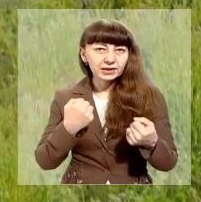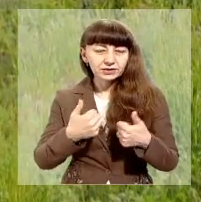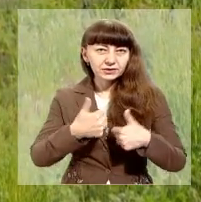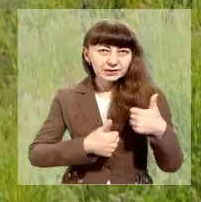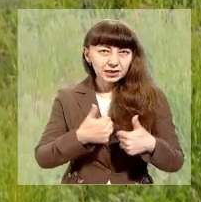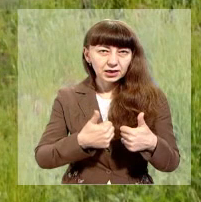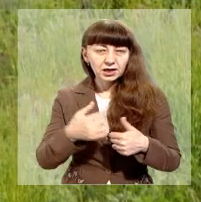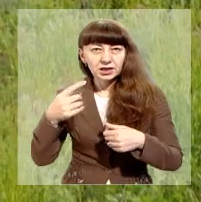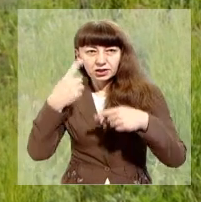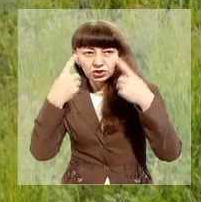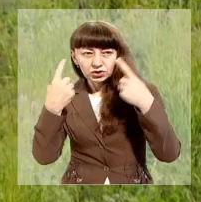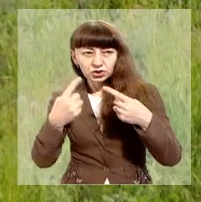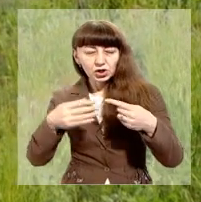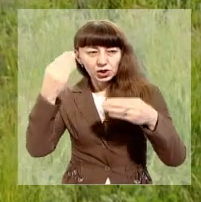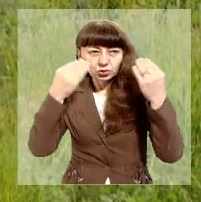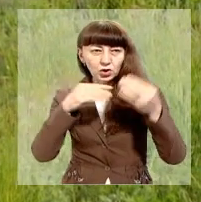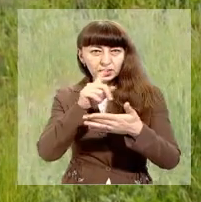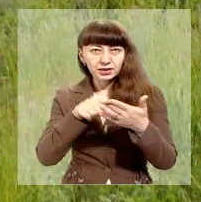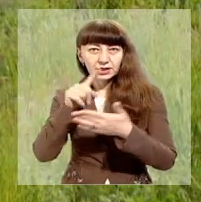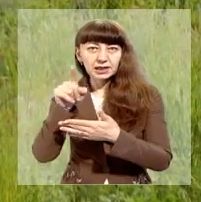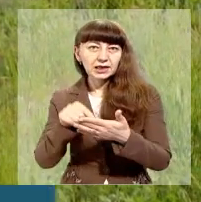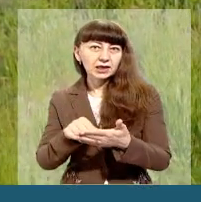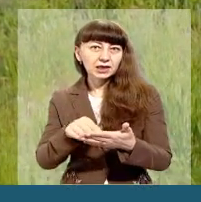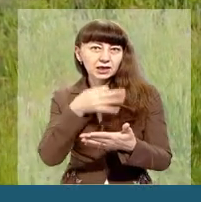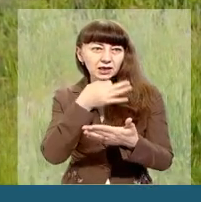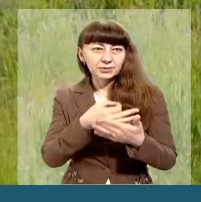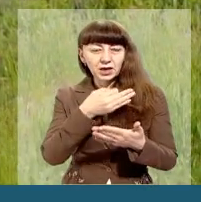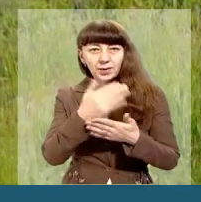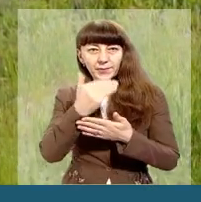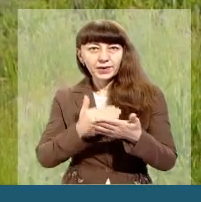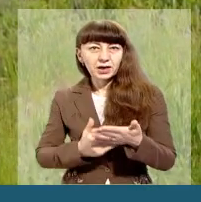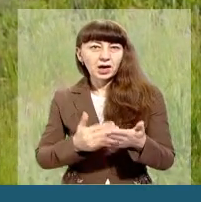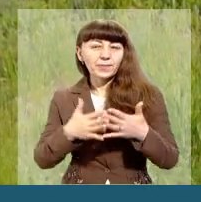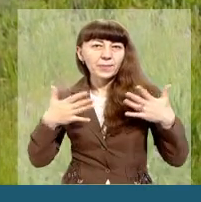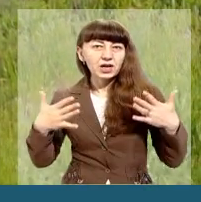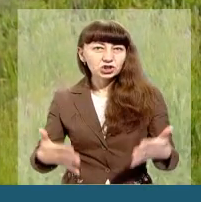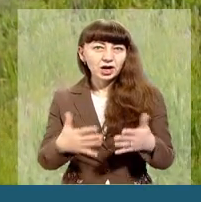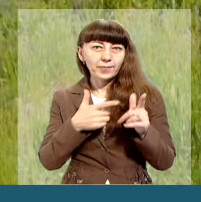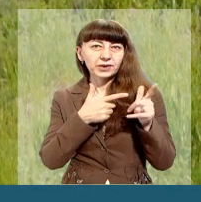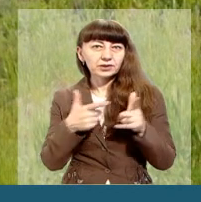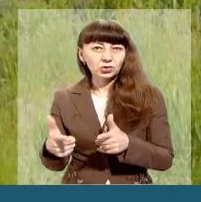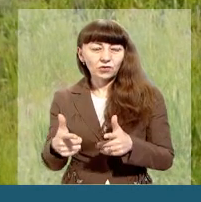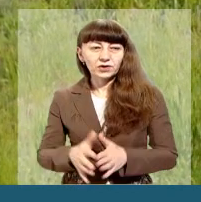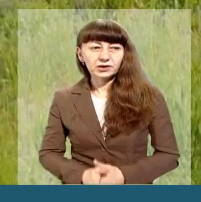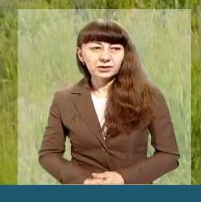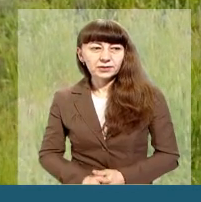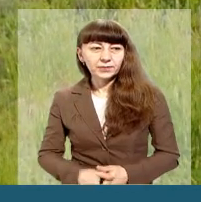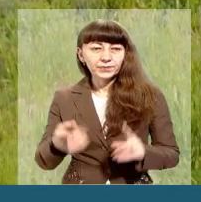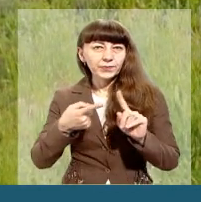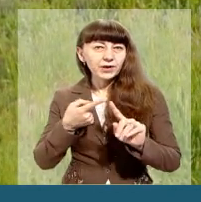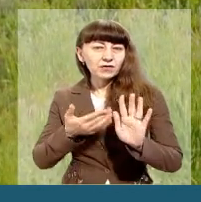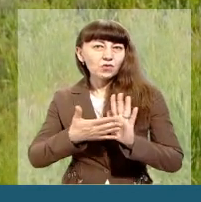так и интеллектуальных, участвовать в различных квестах. То есть большая программа для них подготовлена. Конечно же, в